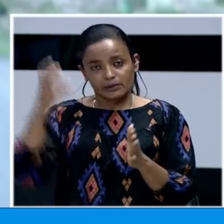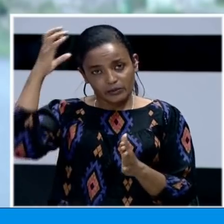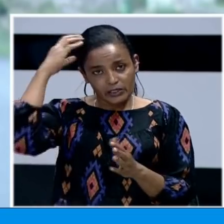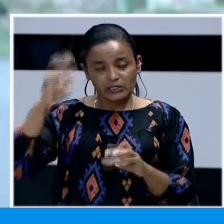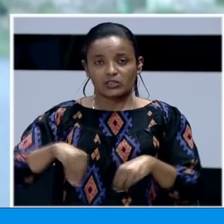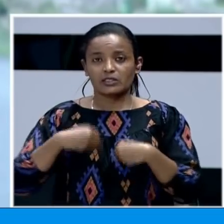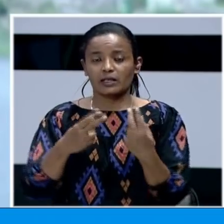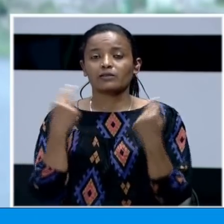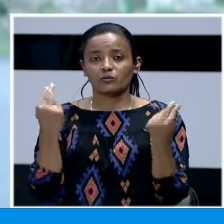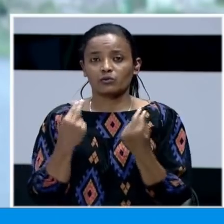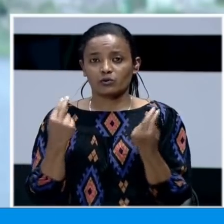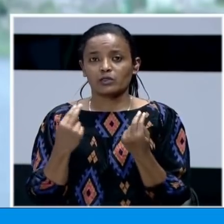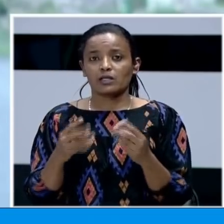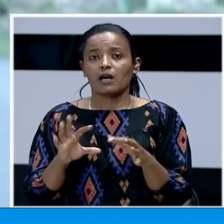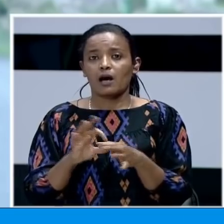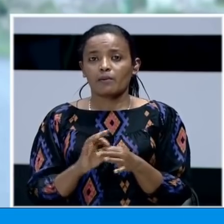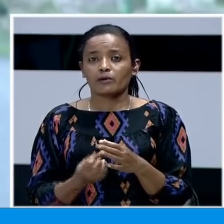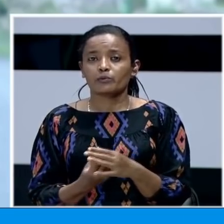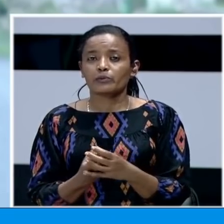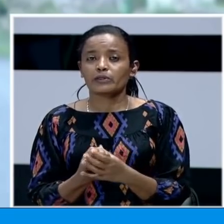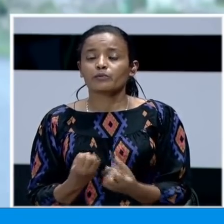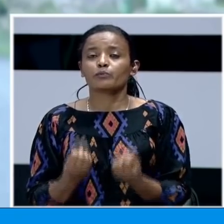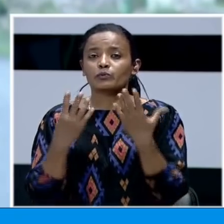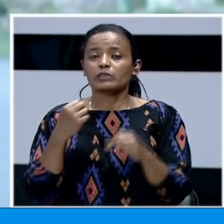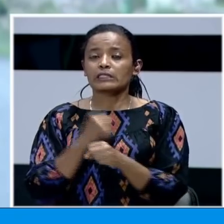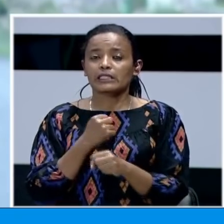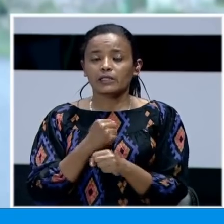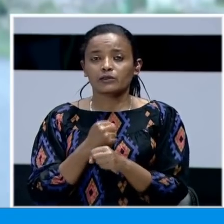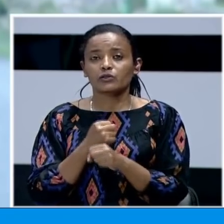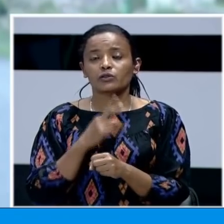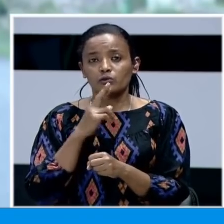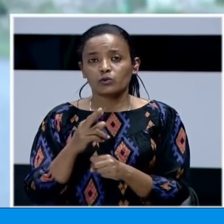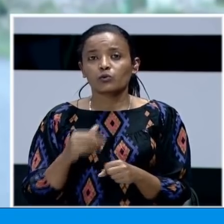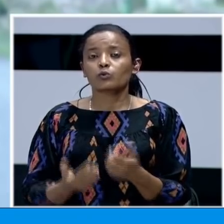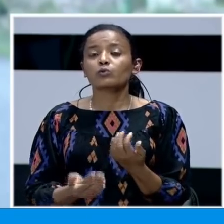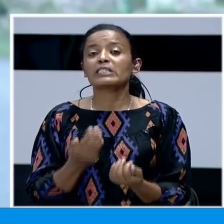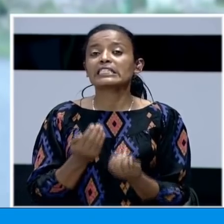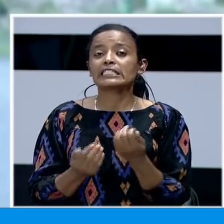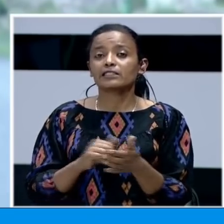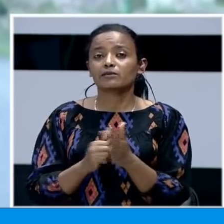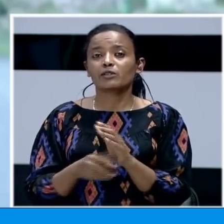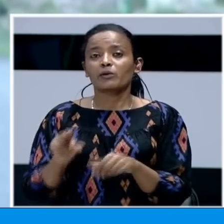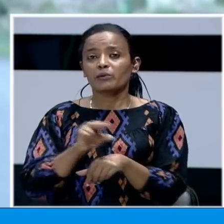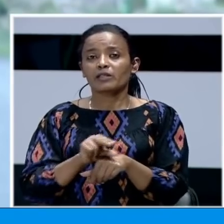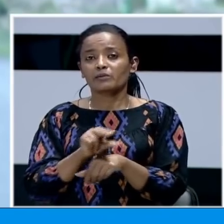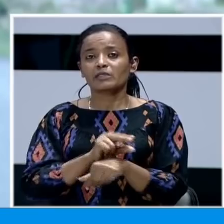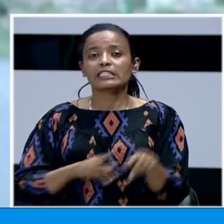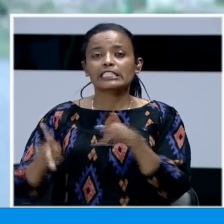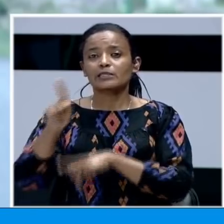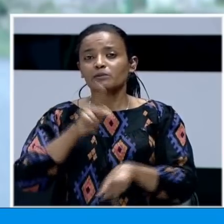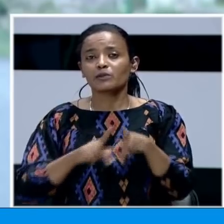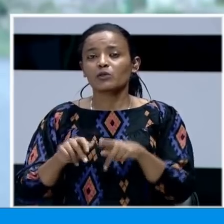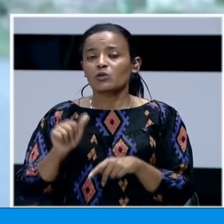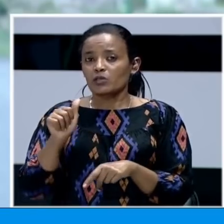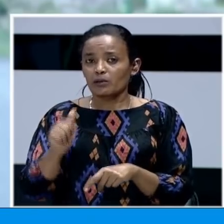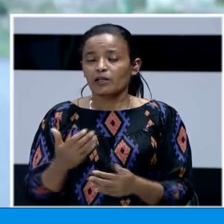زهوم روحاتات أم حبراوي بركت زولو سرحة تتسري حميم بقولك كعدما بهرن بهر سوات هزبتات